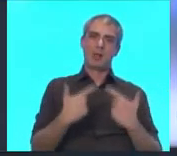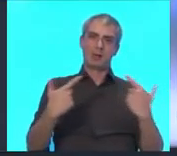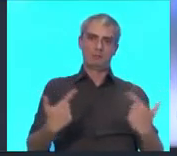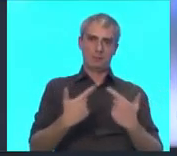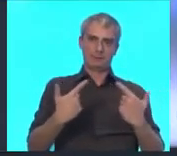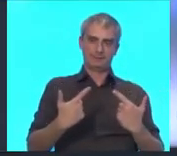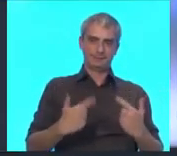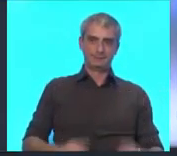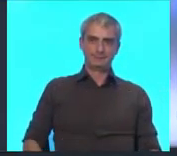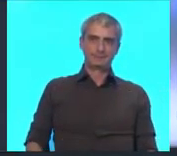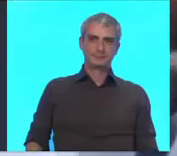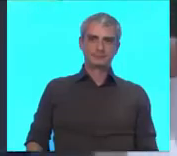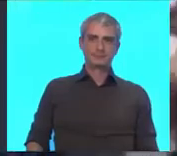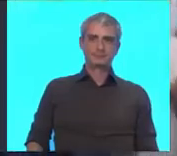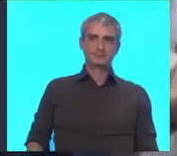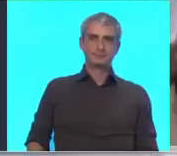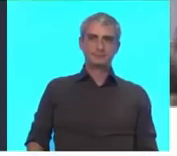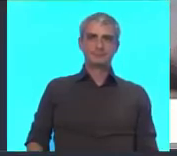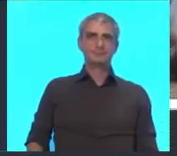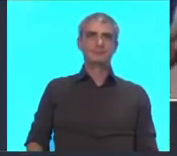התחום הפלסטיני, מדווח.